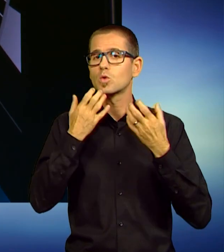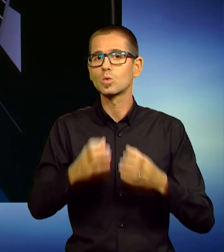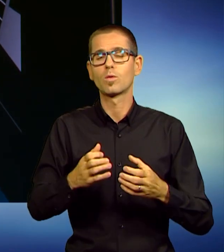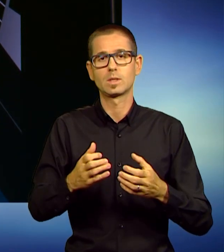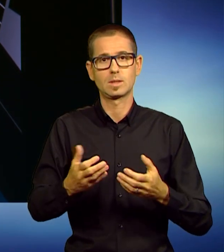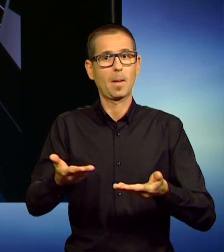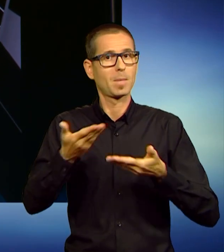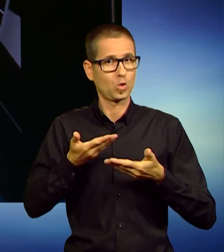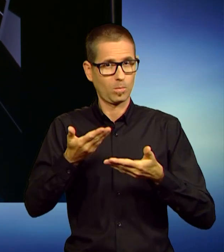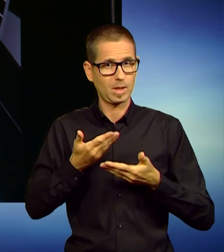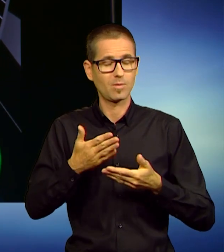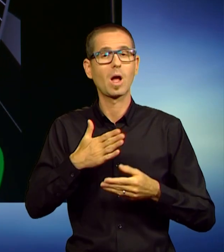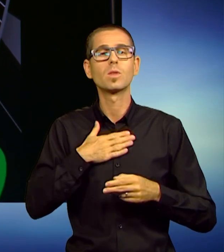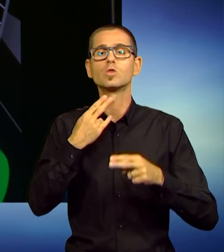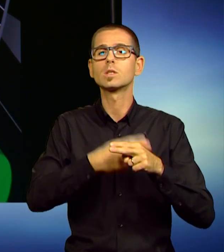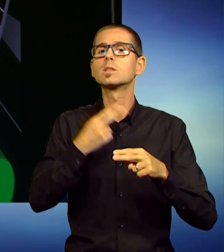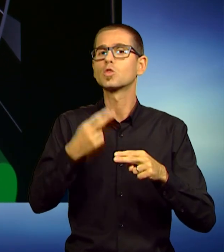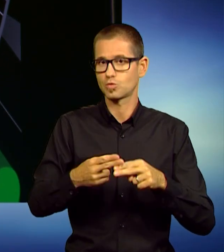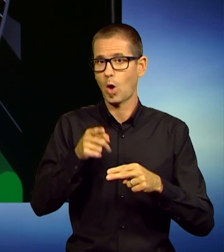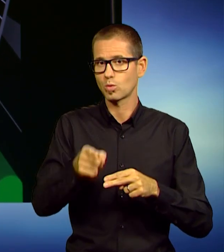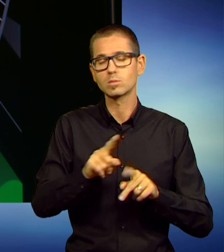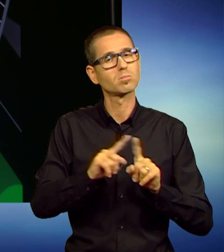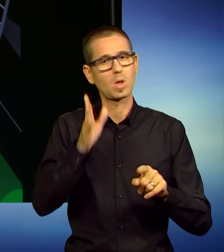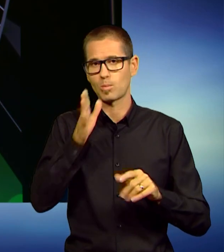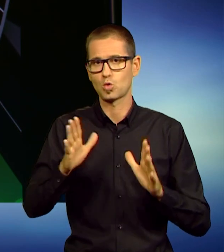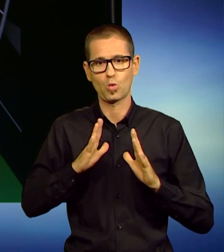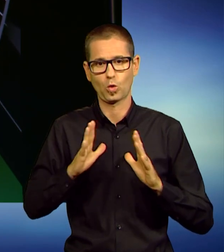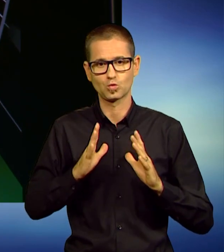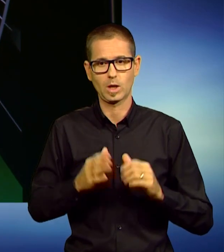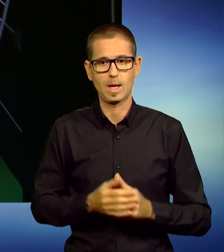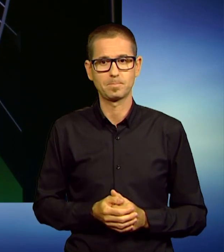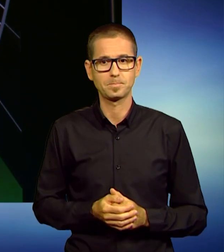pridobitve, naša državnost ne bodo ogrožene.